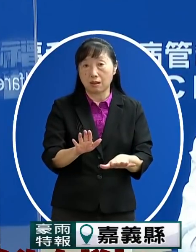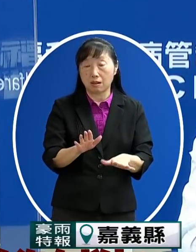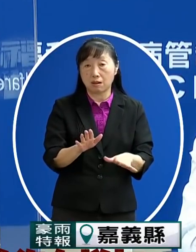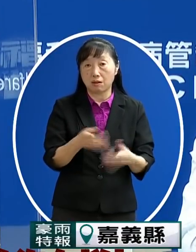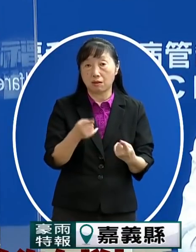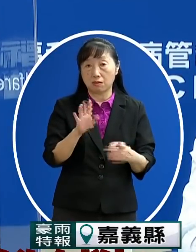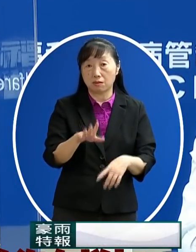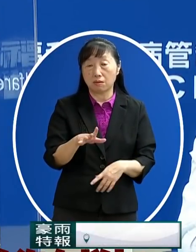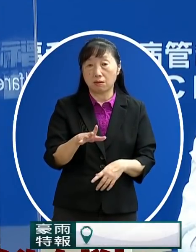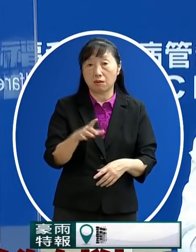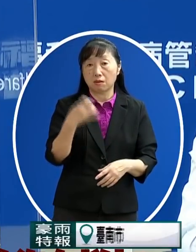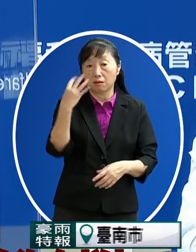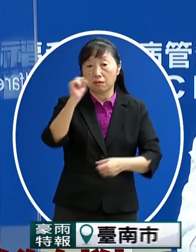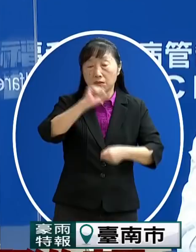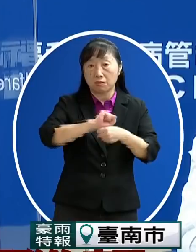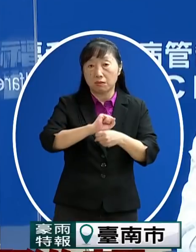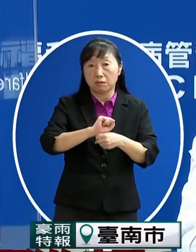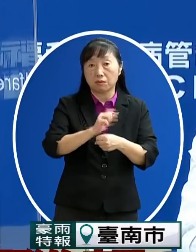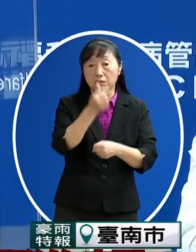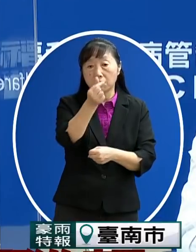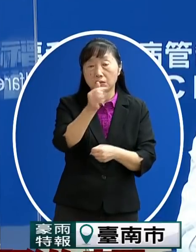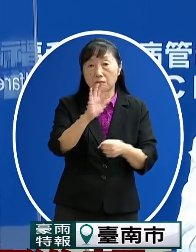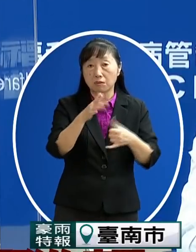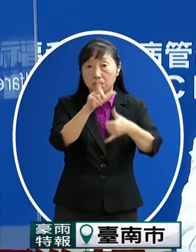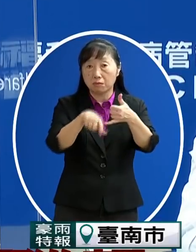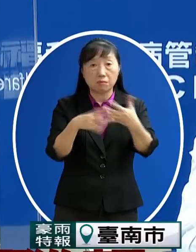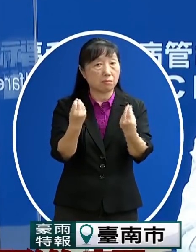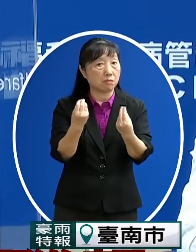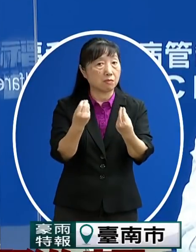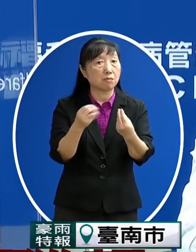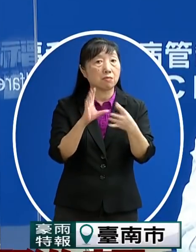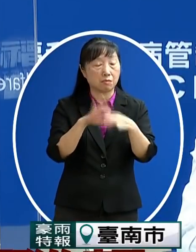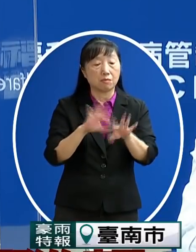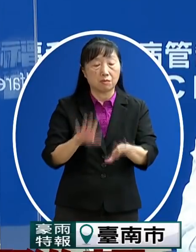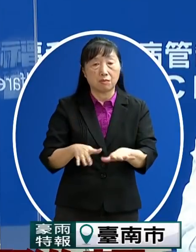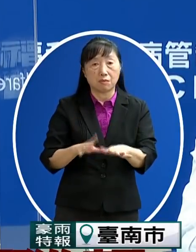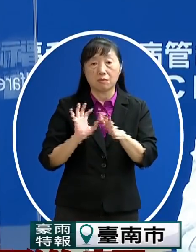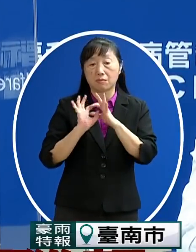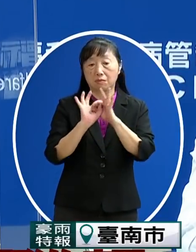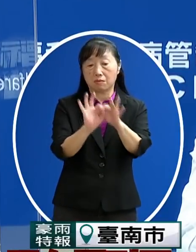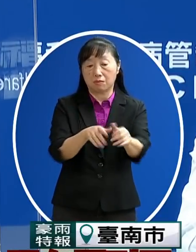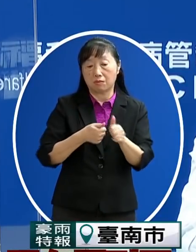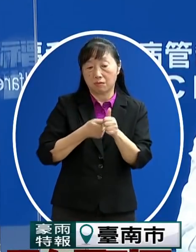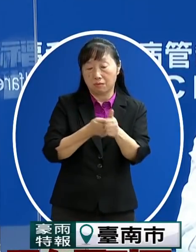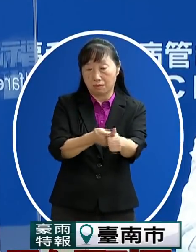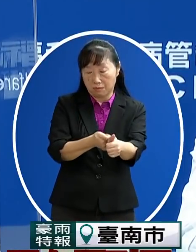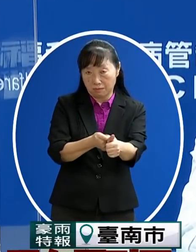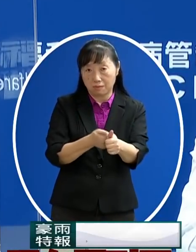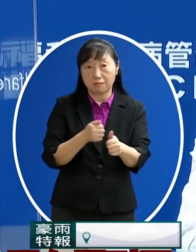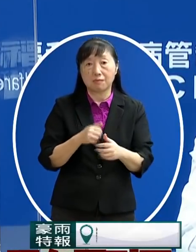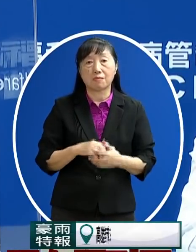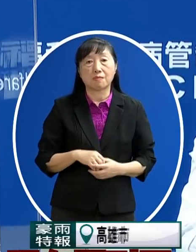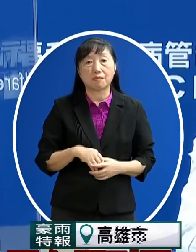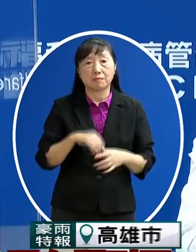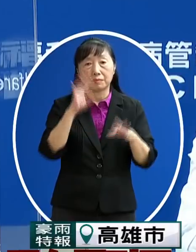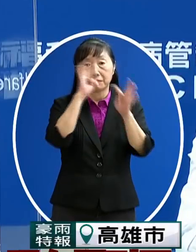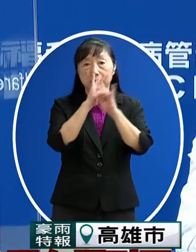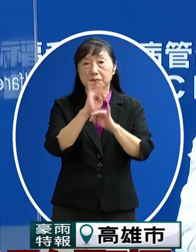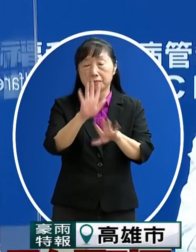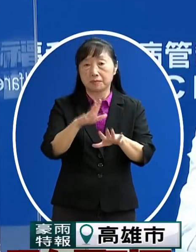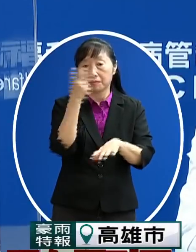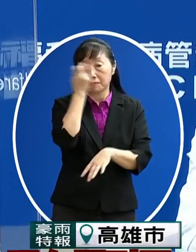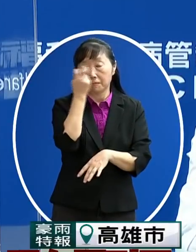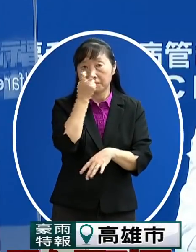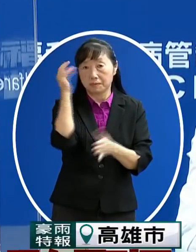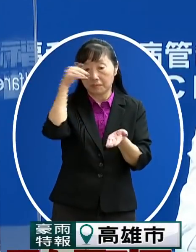案例并没有增加。好，那我们持续也在做相关关联的疫调。那另外呢，它的检验